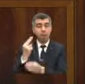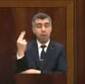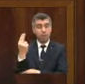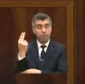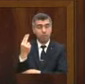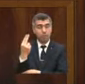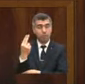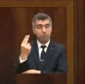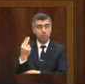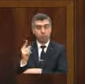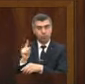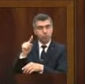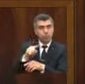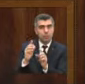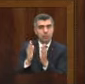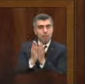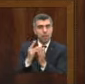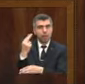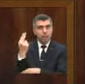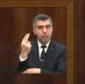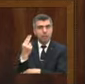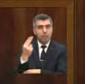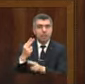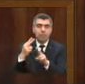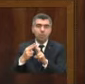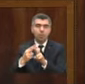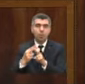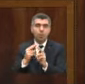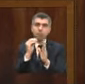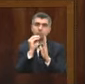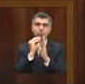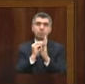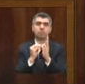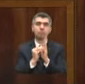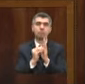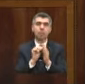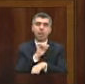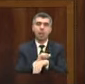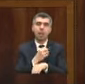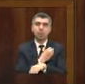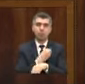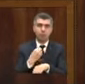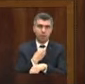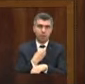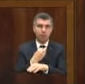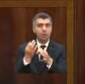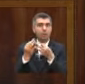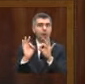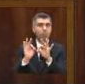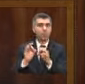طالب غير جاء كيتسجل في الكلية غير كيتسجل فورا، أيضا كيتسجل في التغطية الصحية